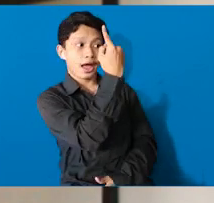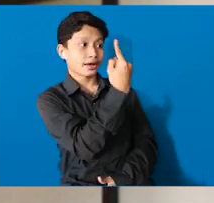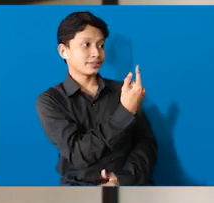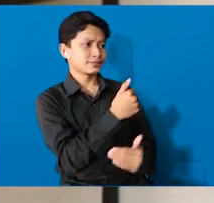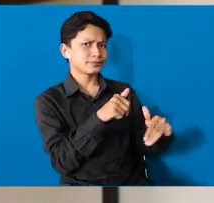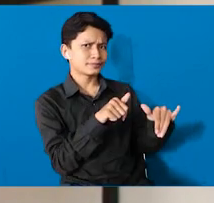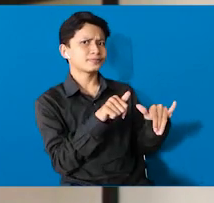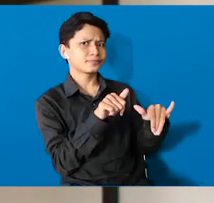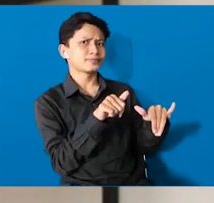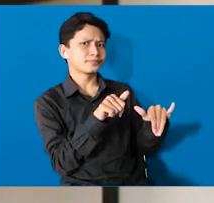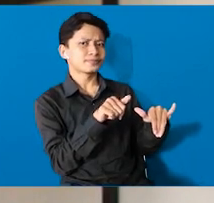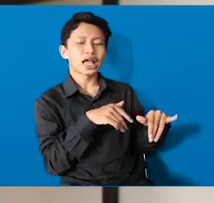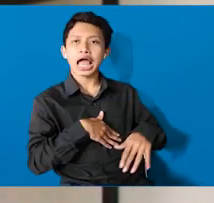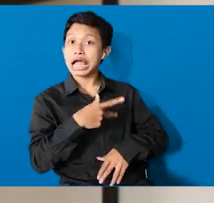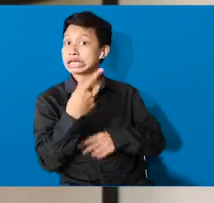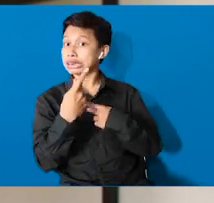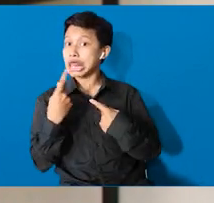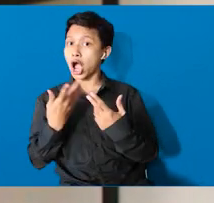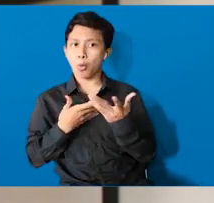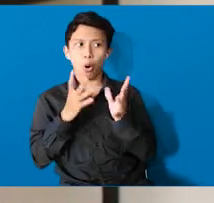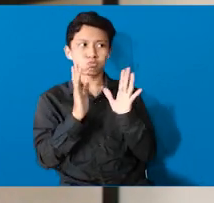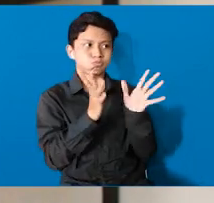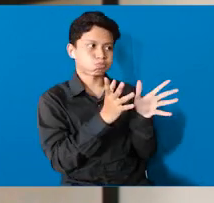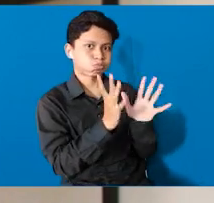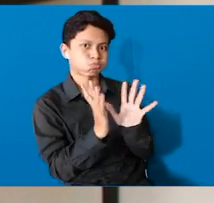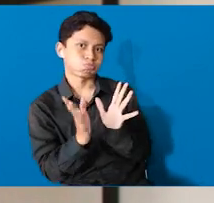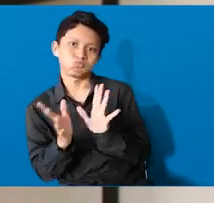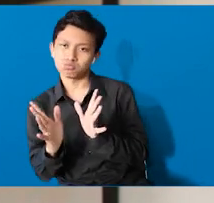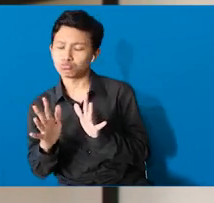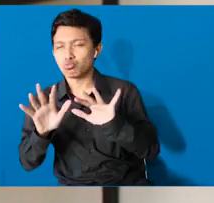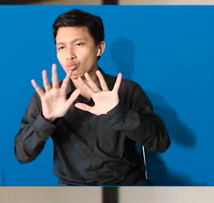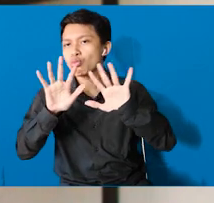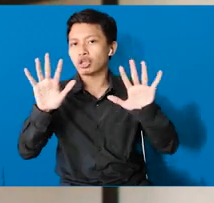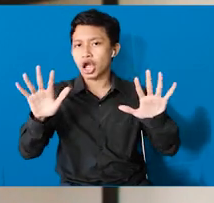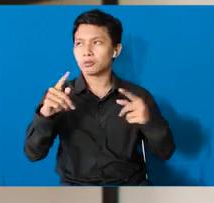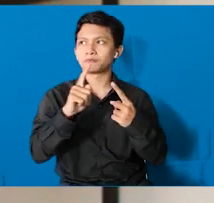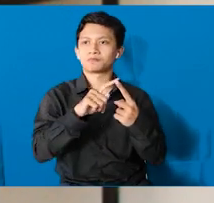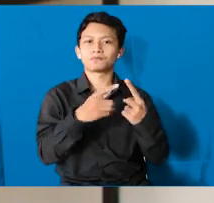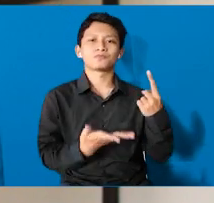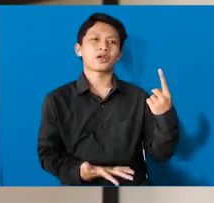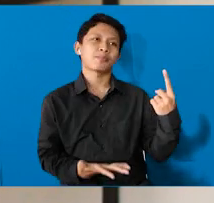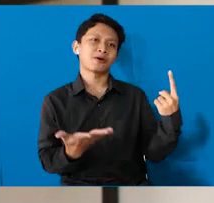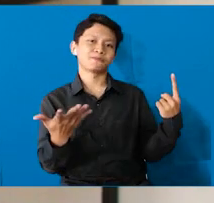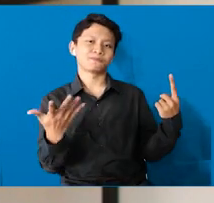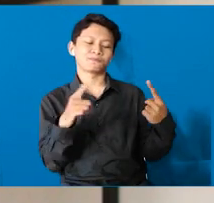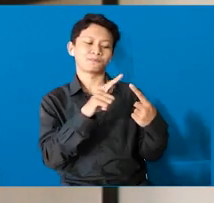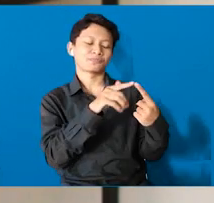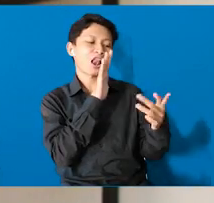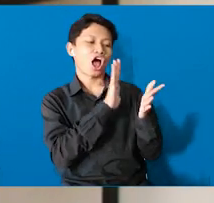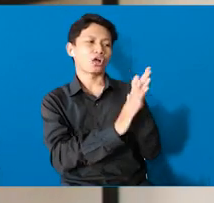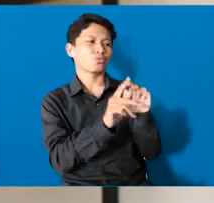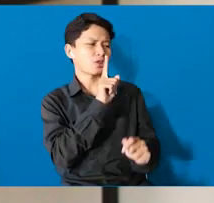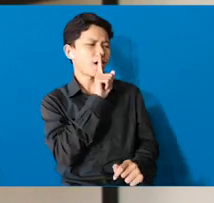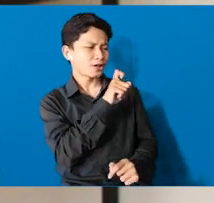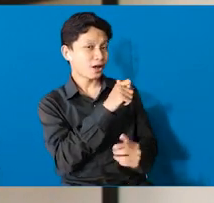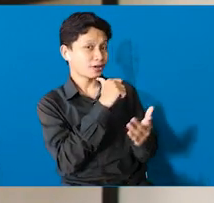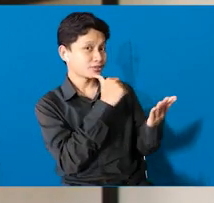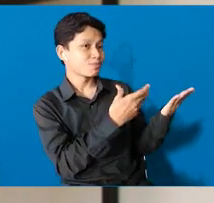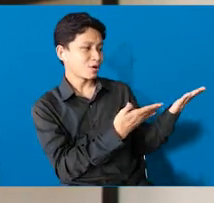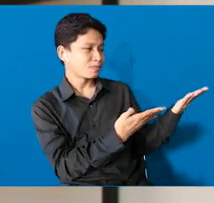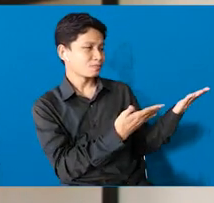ini. Kita akan berbincang-bincang terkait beberapa hal. Mungkin yang pertama nanti kita akan langsung bertanya